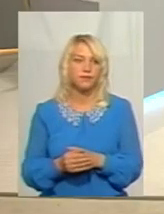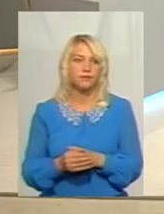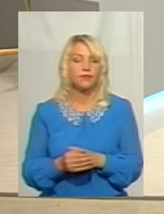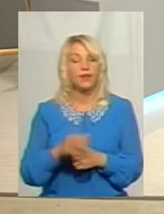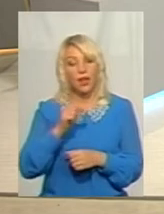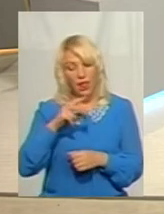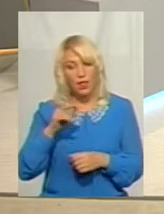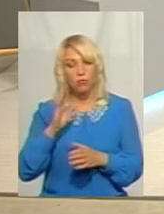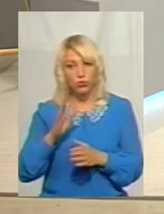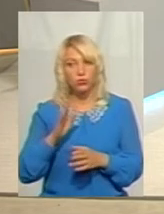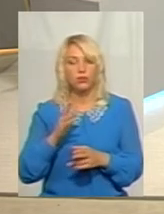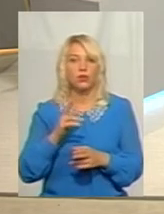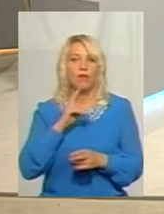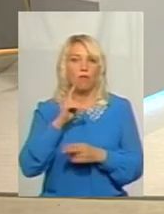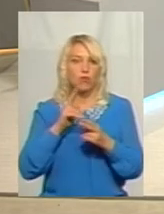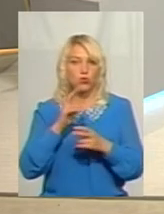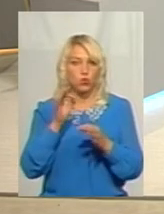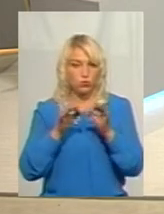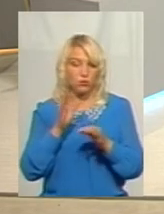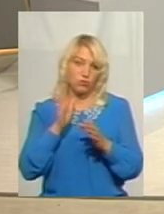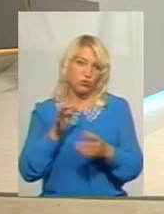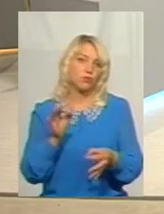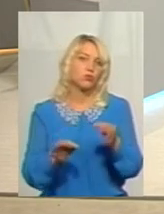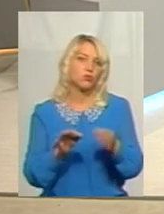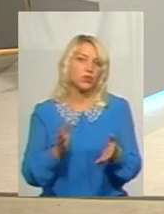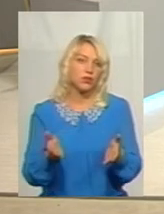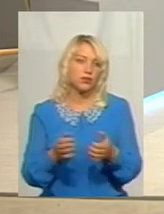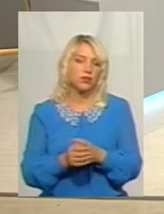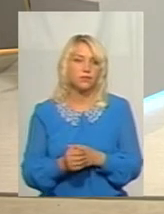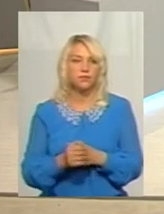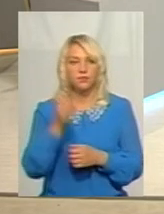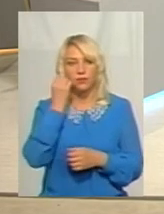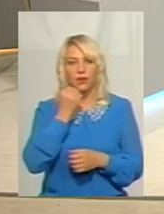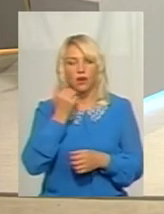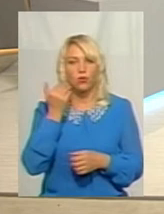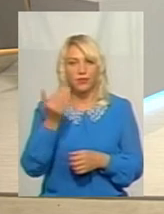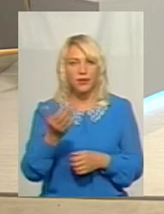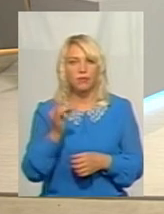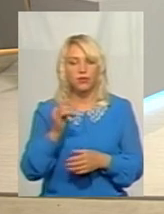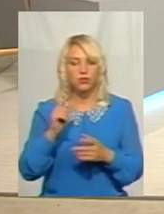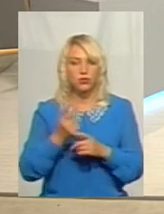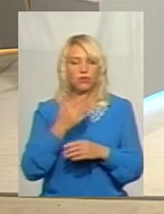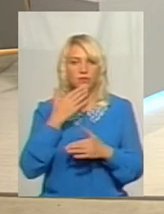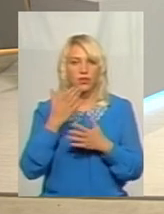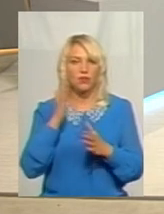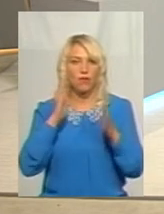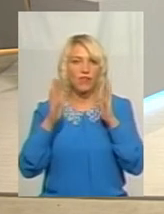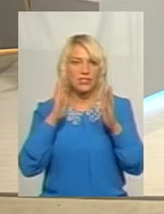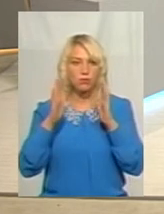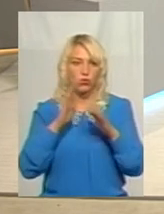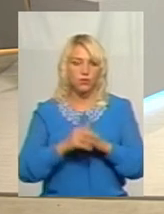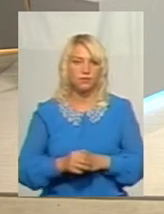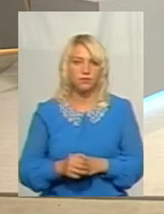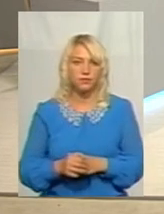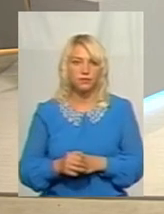Але будуть позивні вимоги, значить будемо судитись. Дякую вам. І ще знову звертаємося у Фейсбук.